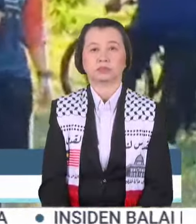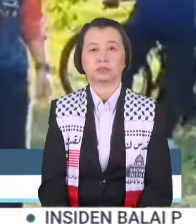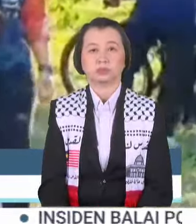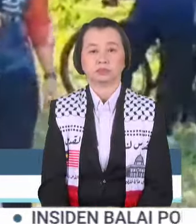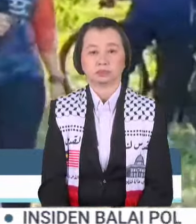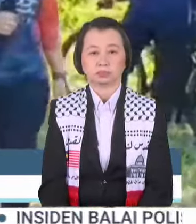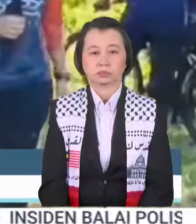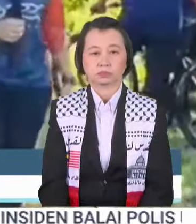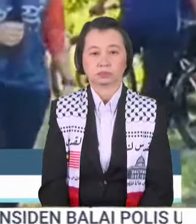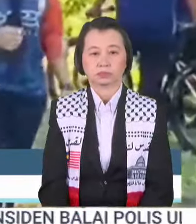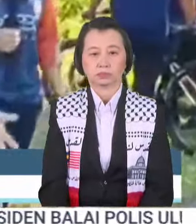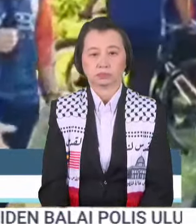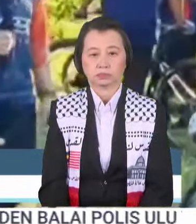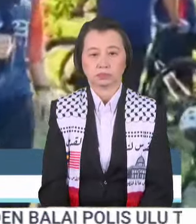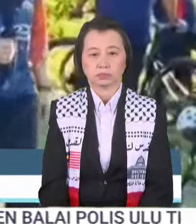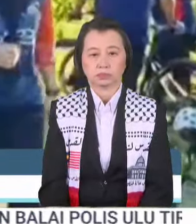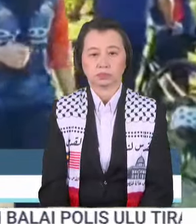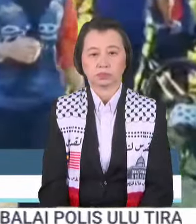Sampai sini.